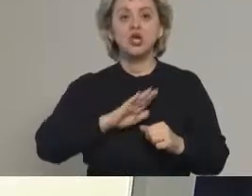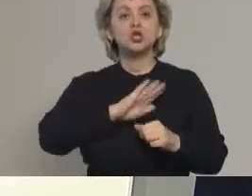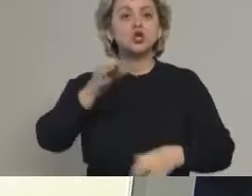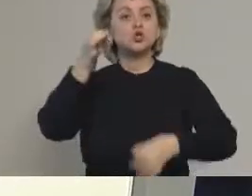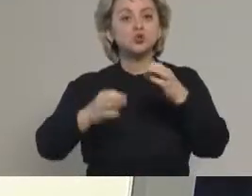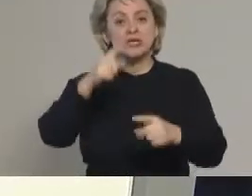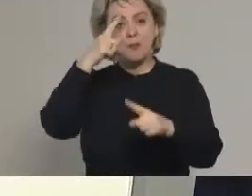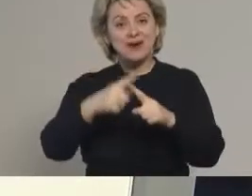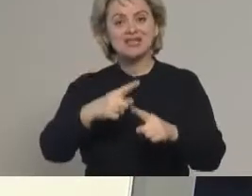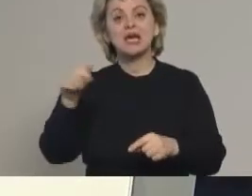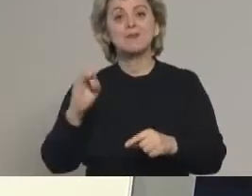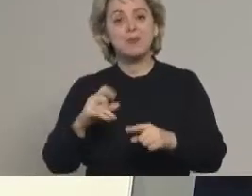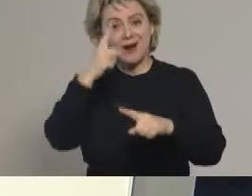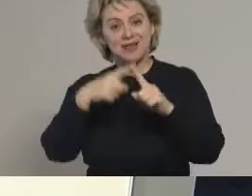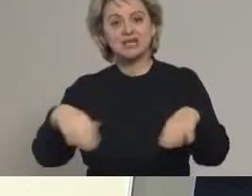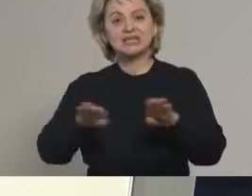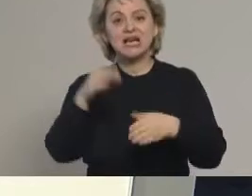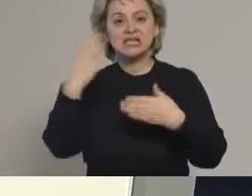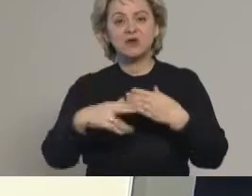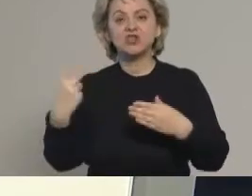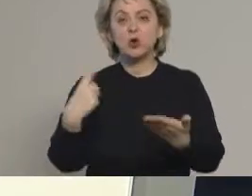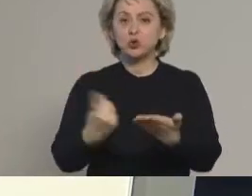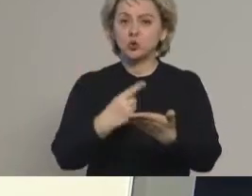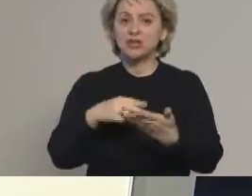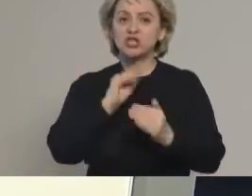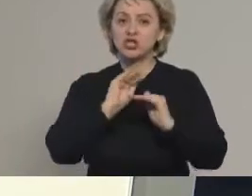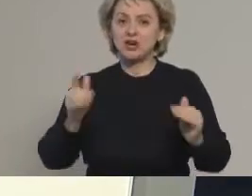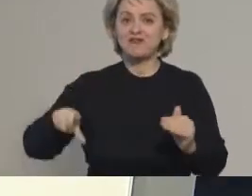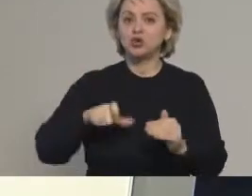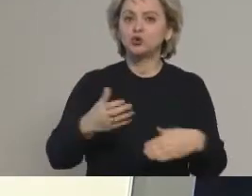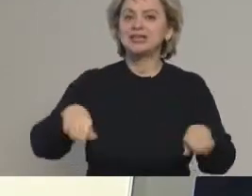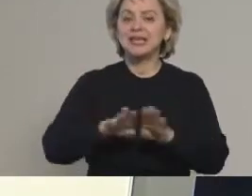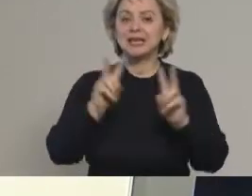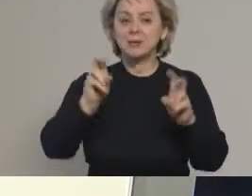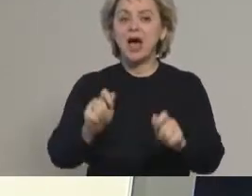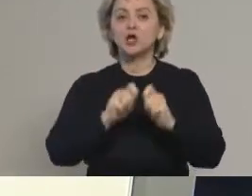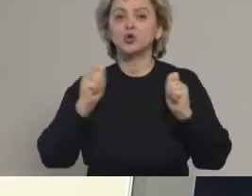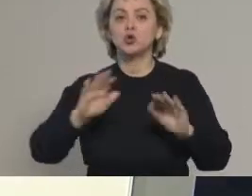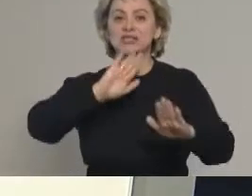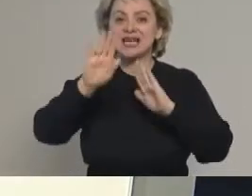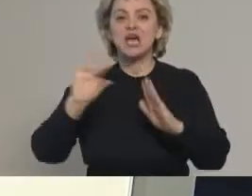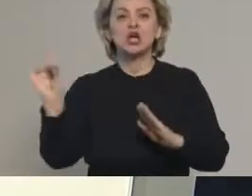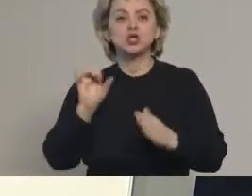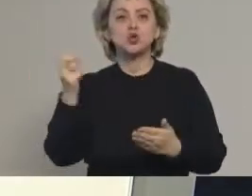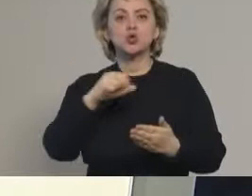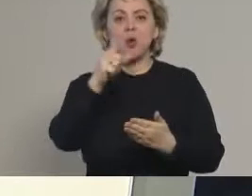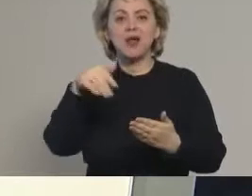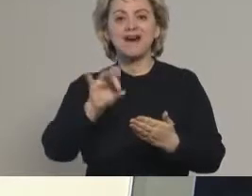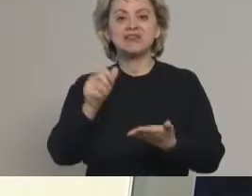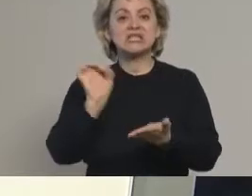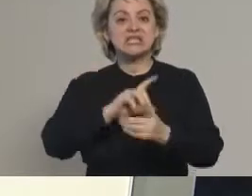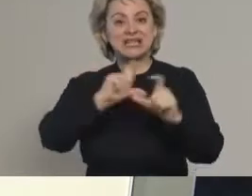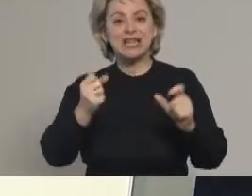Не осудите братья брата. Так заканчивается второй том «Тихого Дона». Под таким же названием откроется выставка в ростовском